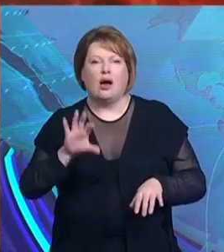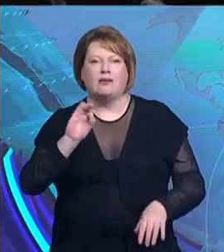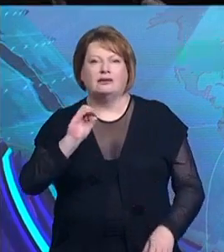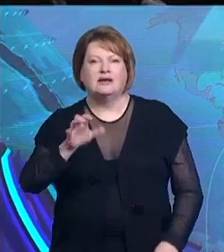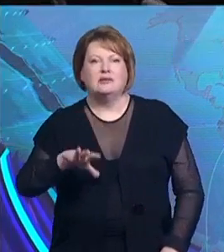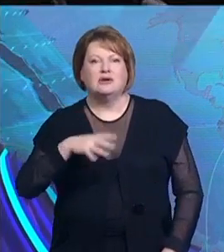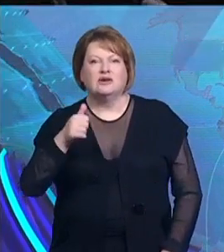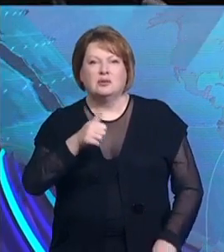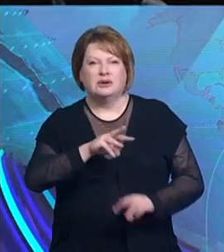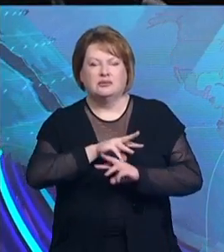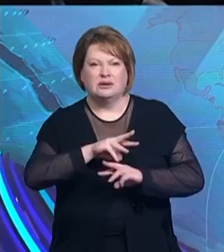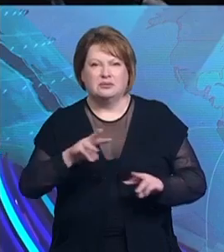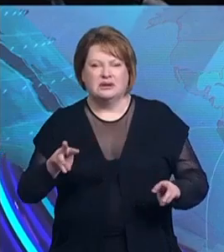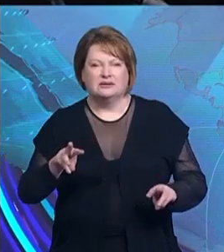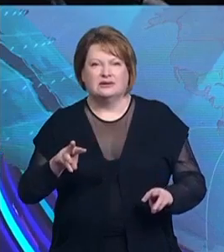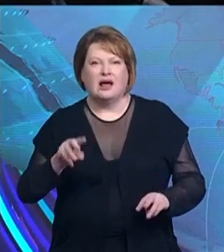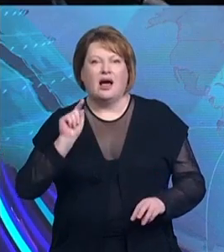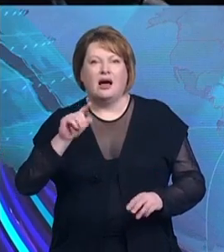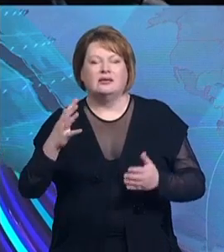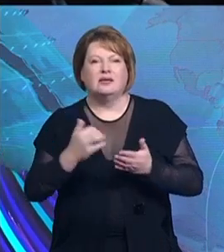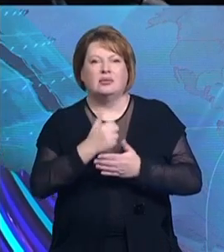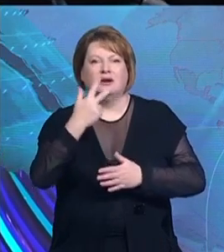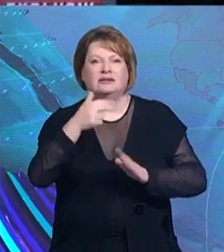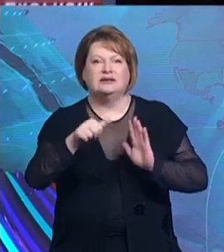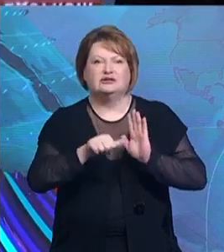и экс-премьер Виорика Даничелло. Они набрали